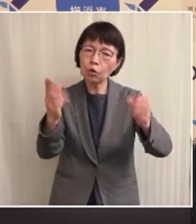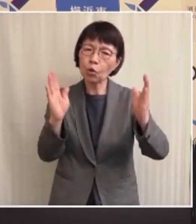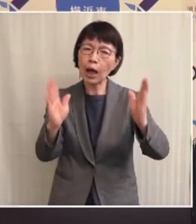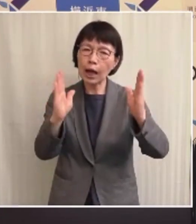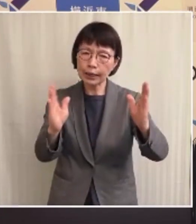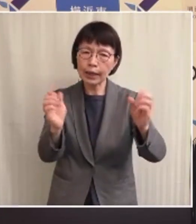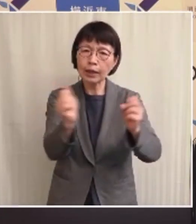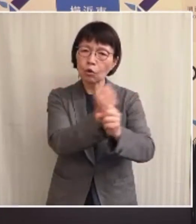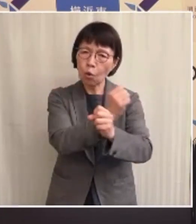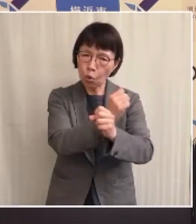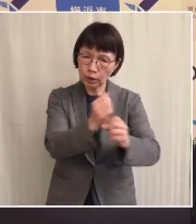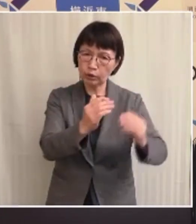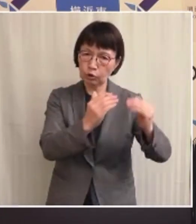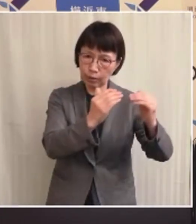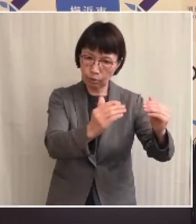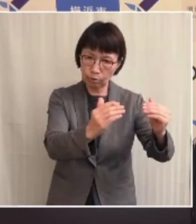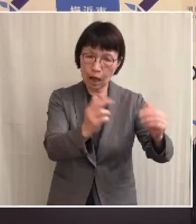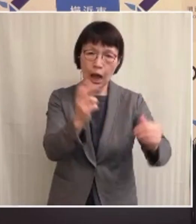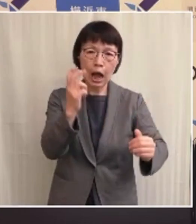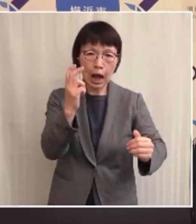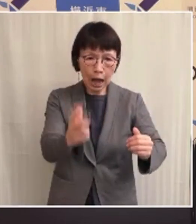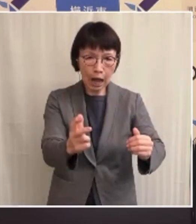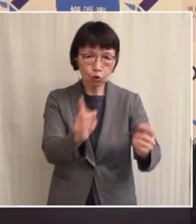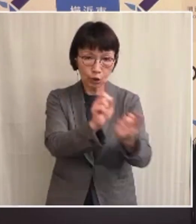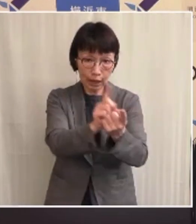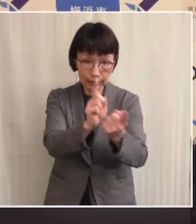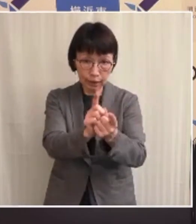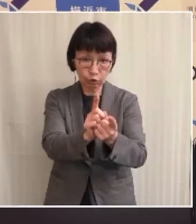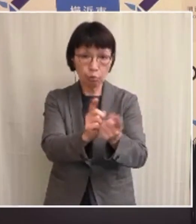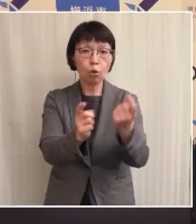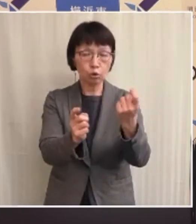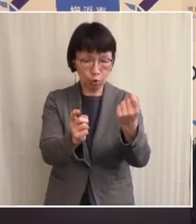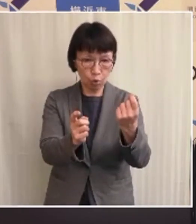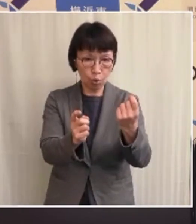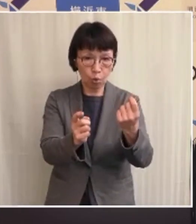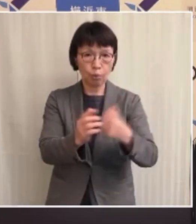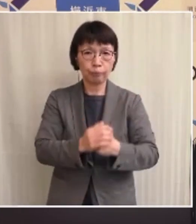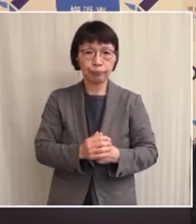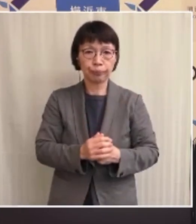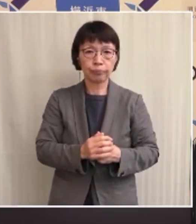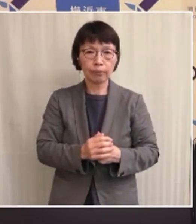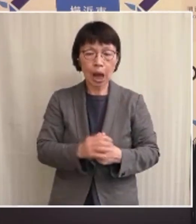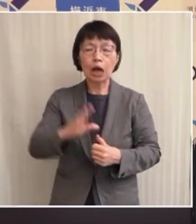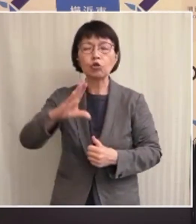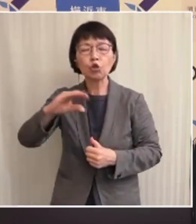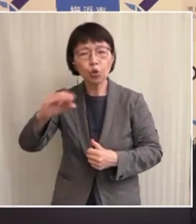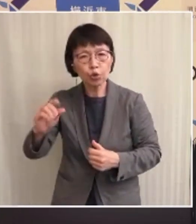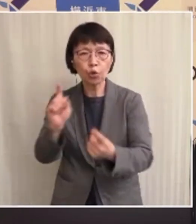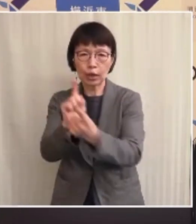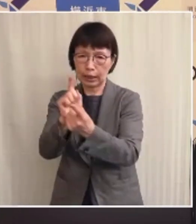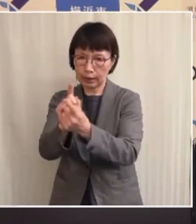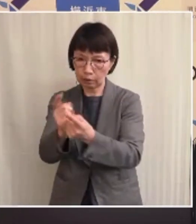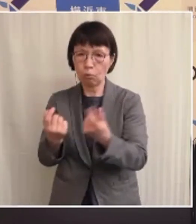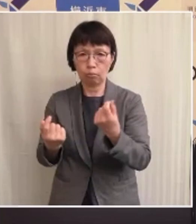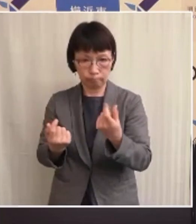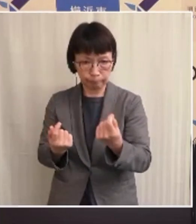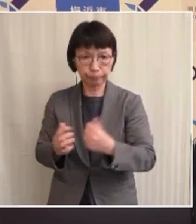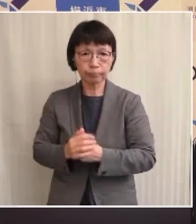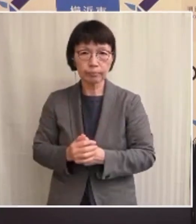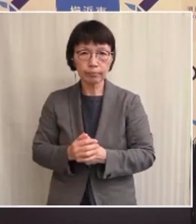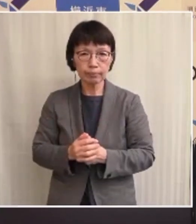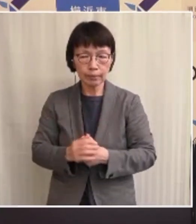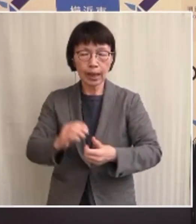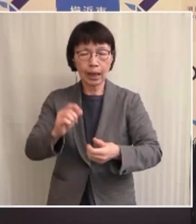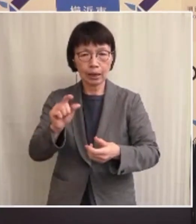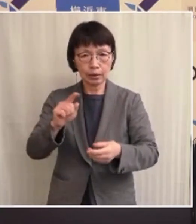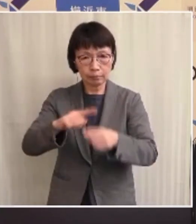を進め、まあ、このハード的な対策もそうですし工事ハード的な対策もソフト的な対策も、まあ、一